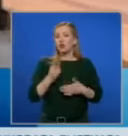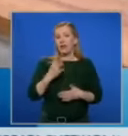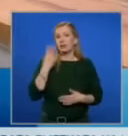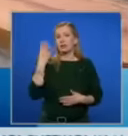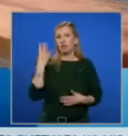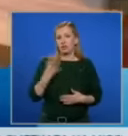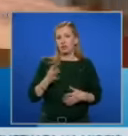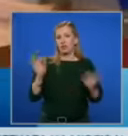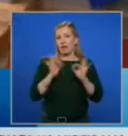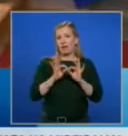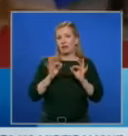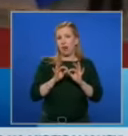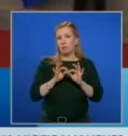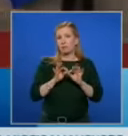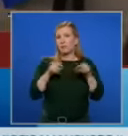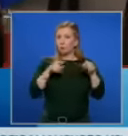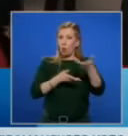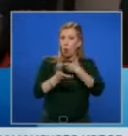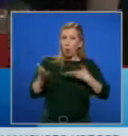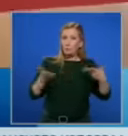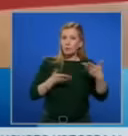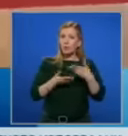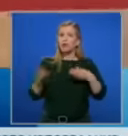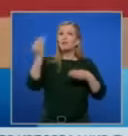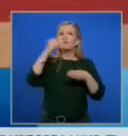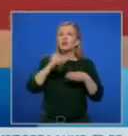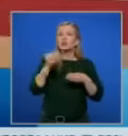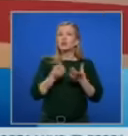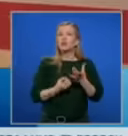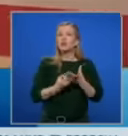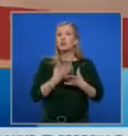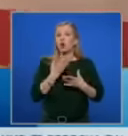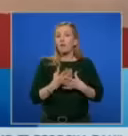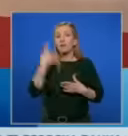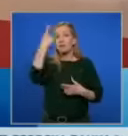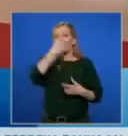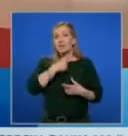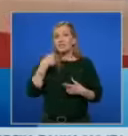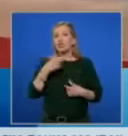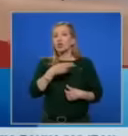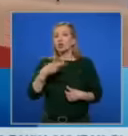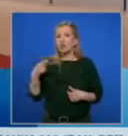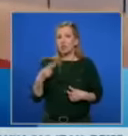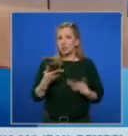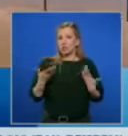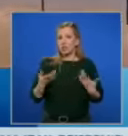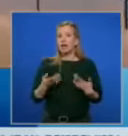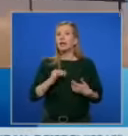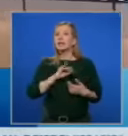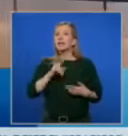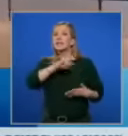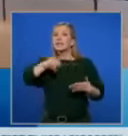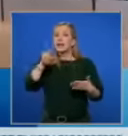февруари. Европейските лидери обсъждат включването на нови физически и юридически лица и забрана на внос на стойност